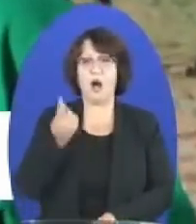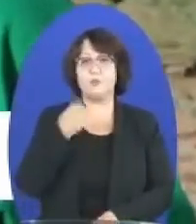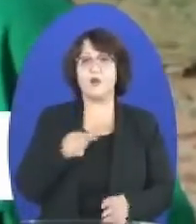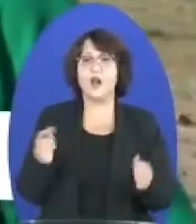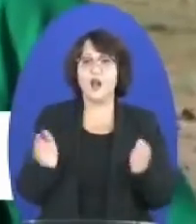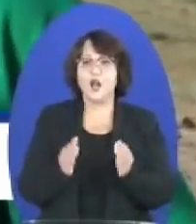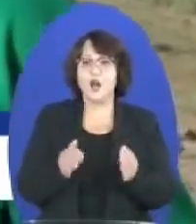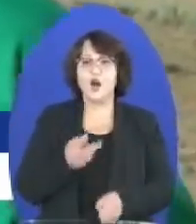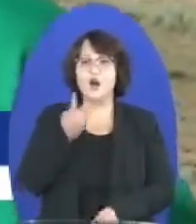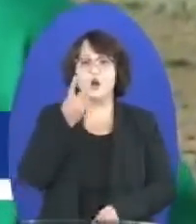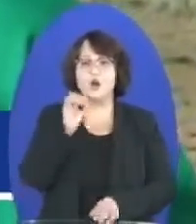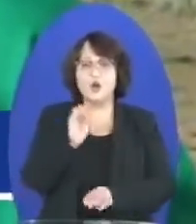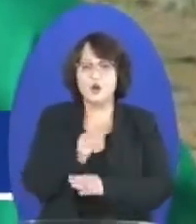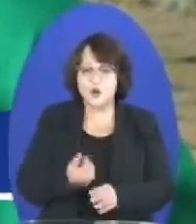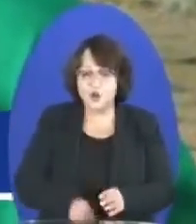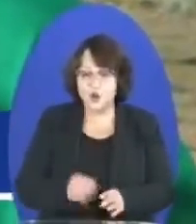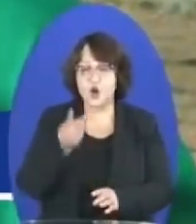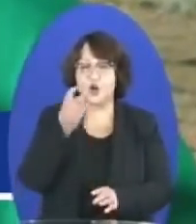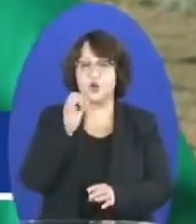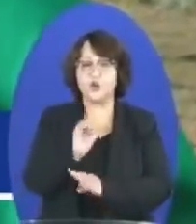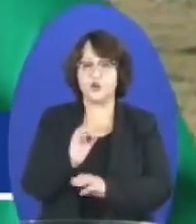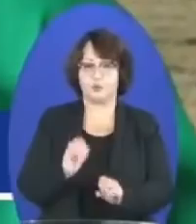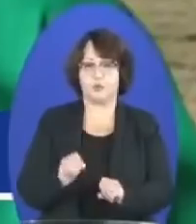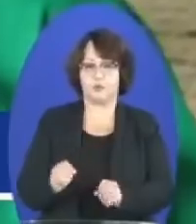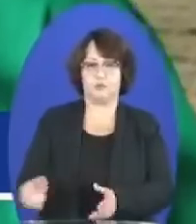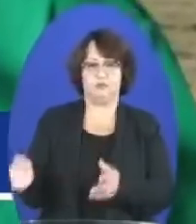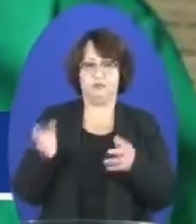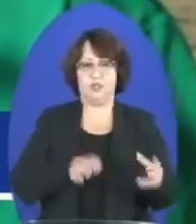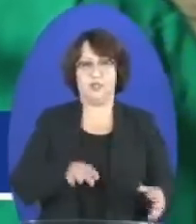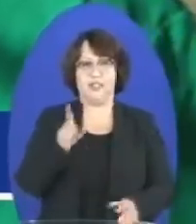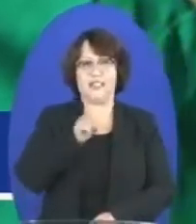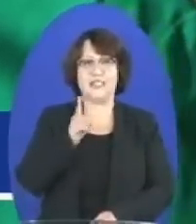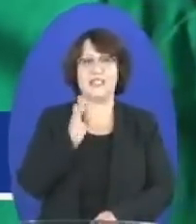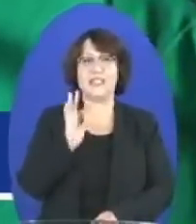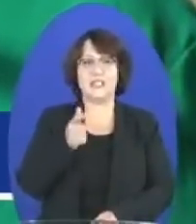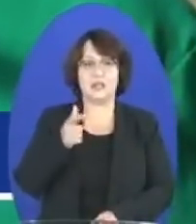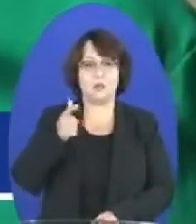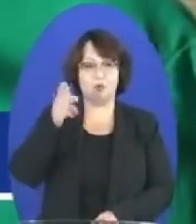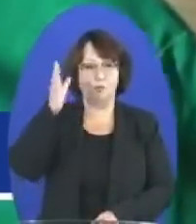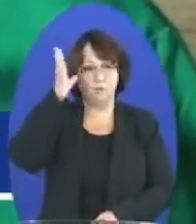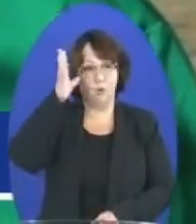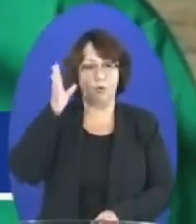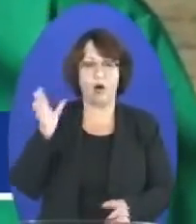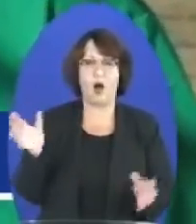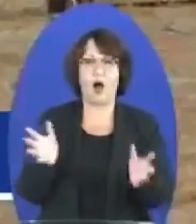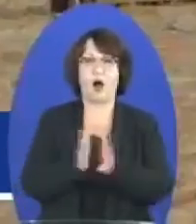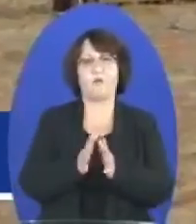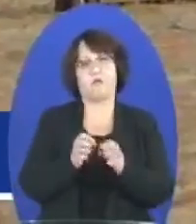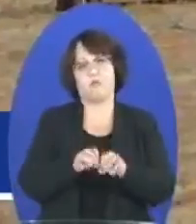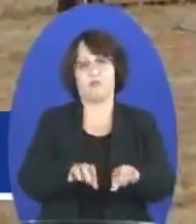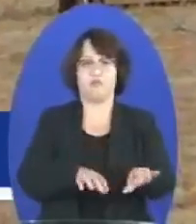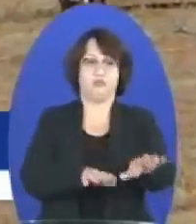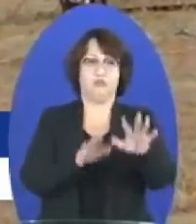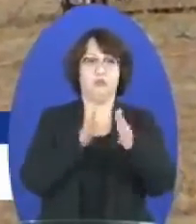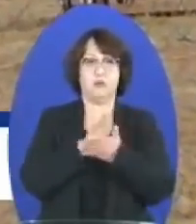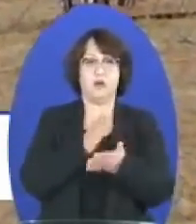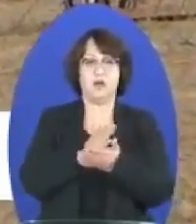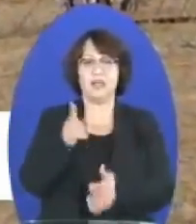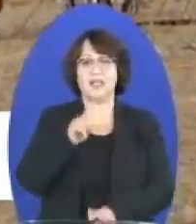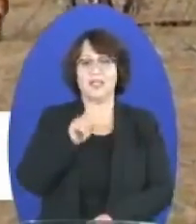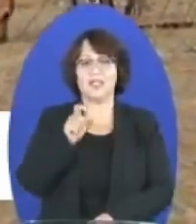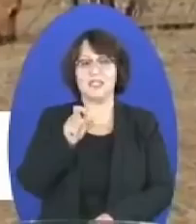ил ирж байгаа юм байна. Маа зэрлэг буганудаас ава гэдэг юм аа. Тэгээ одоо гаргасан тэднэртэйгээ нийлээл саллаал тэгэл явчихдээ. Ихэнхэн зэрлэгшиж